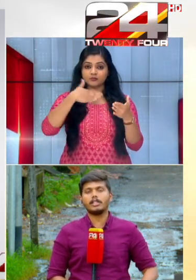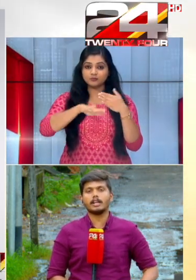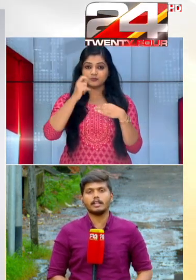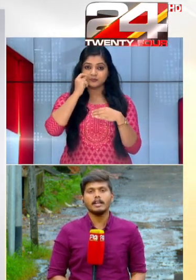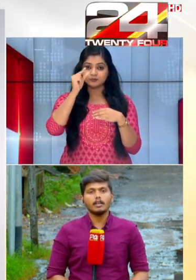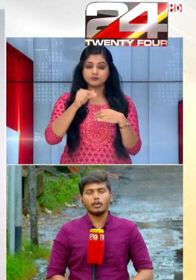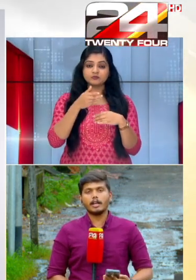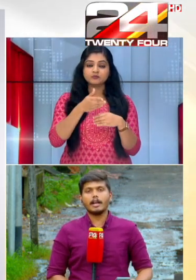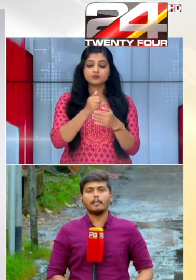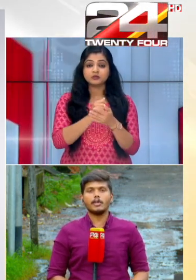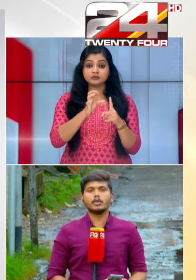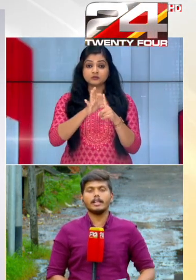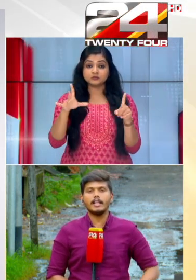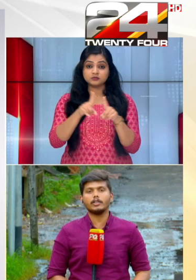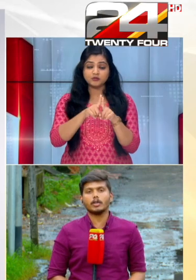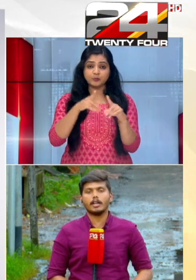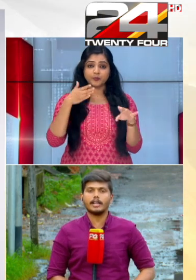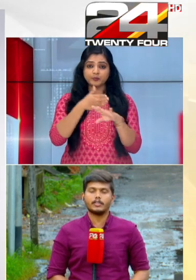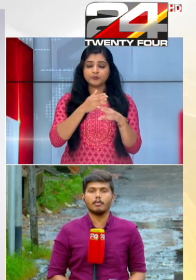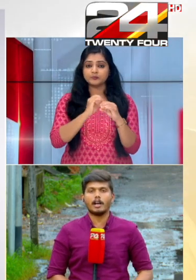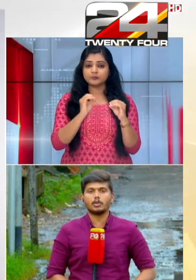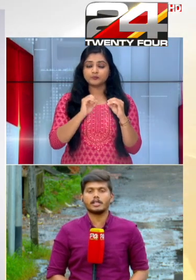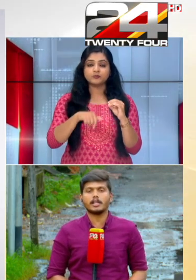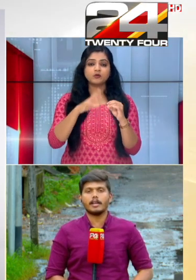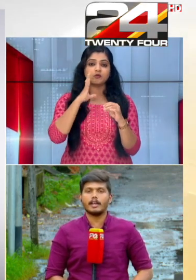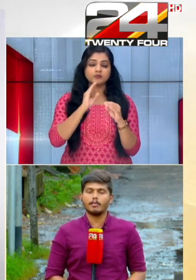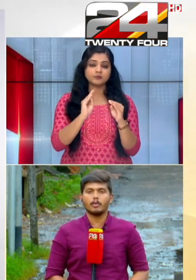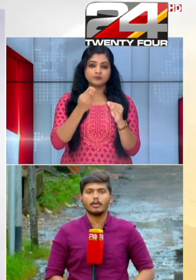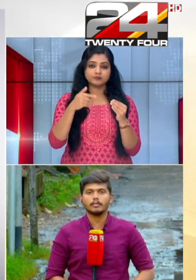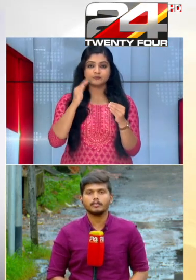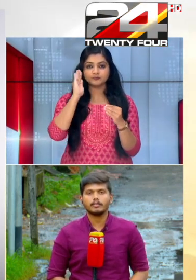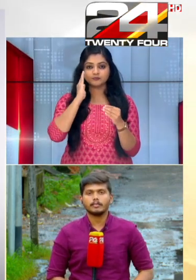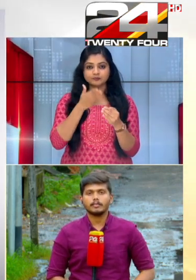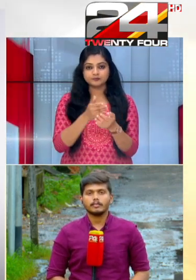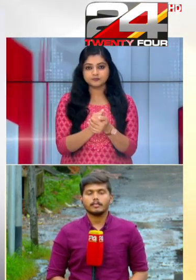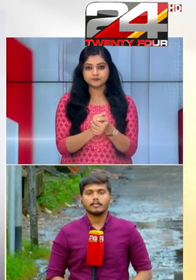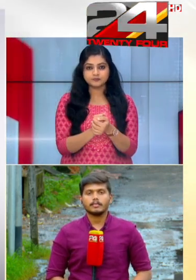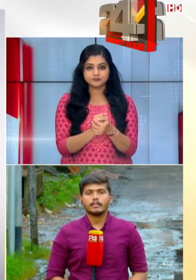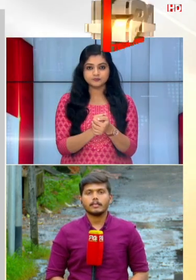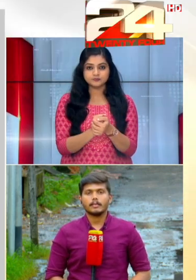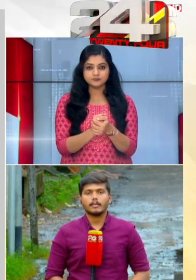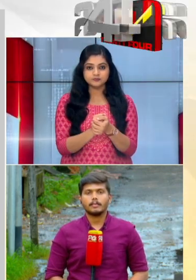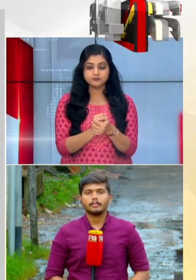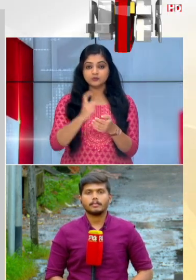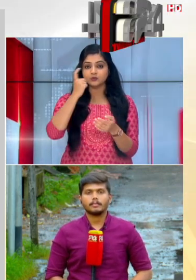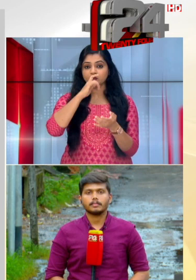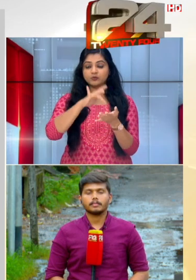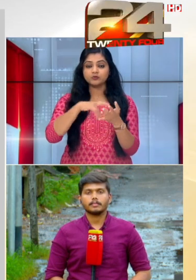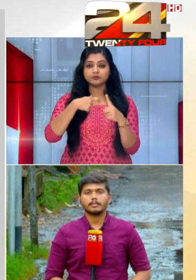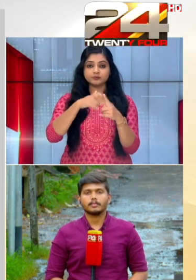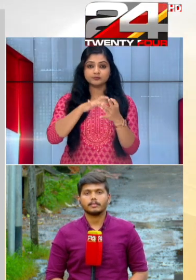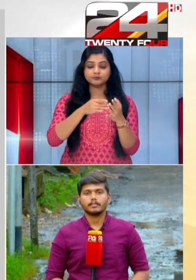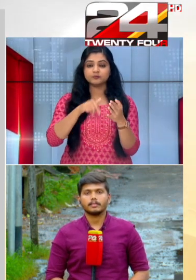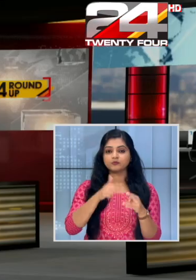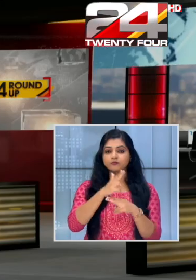കാർ ഓടിച്ചയാൾക്ക് ഗുരുതരമായ പരിക്കുകളില്ല എന്നുള്ളതാണ് ഏറ്റവും ആശ്വാസകരമായ കാര്യം ഗൂഗിൾ. ശരി, കോഴിക്കോട് കോടഞ്ചേരിയിൽ